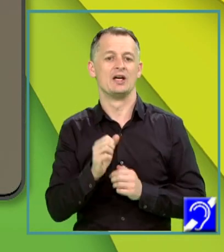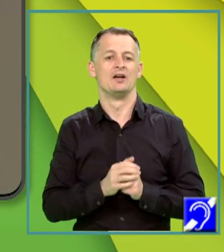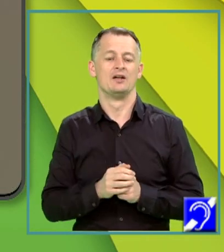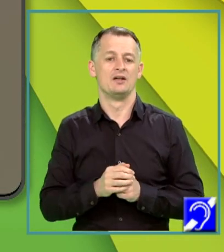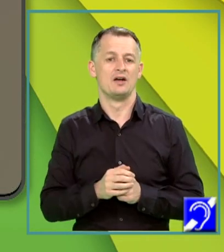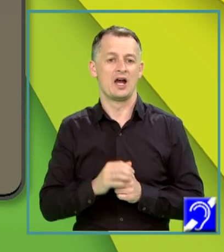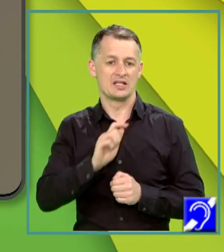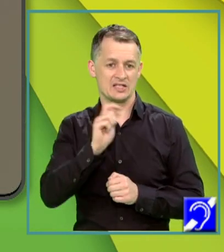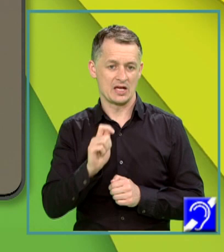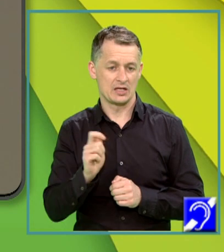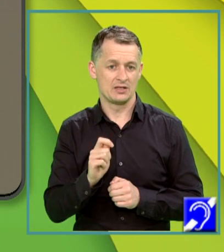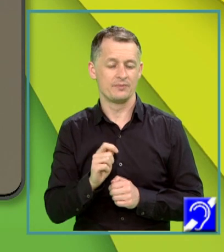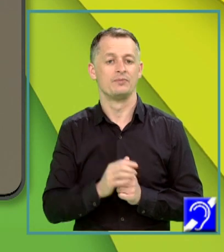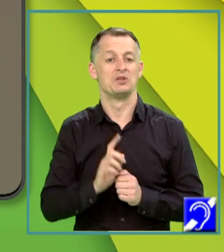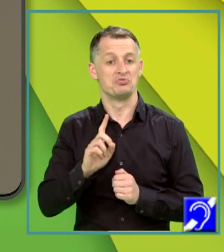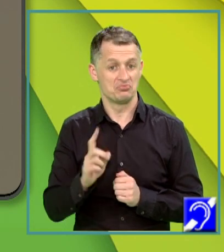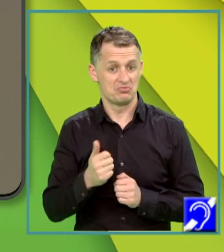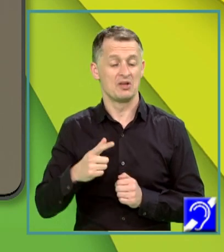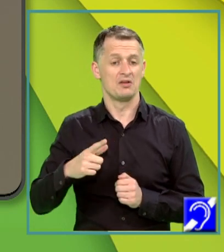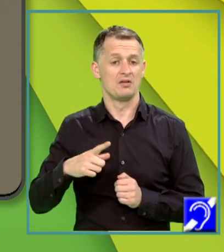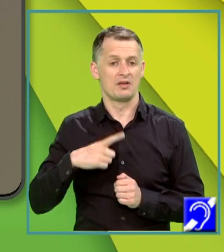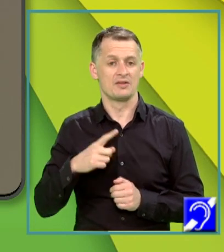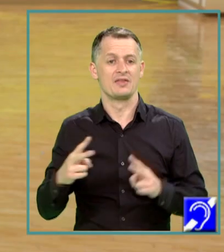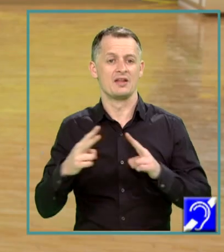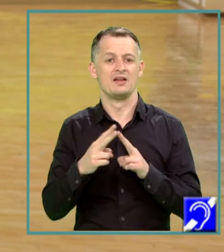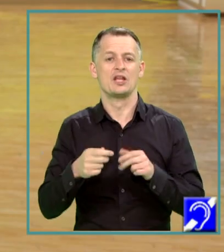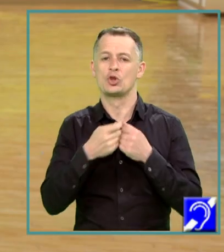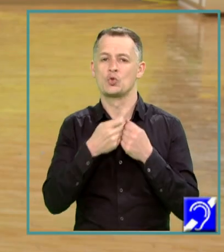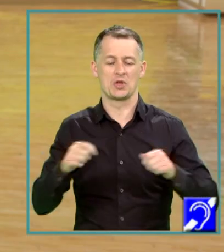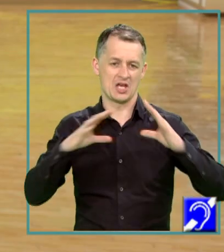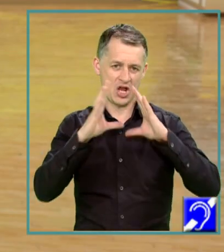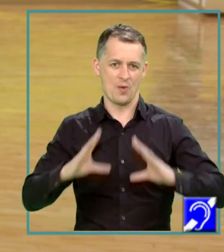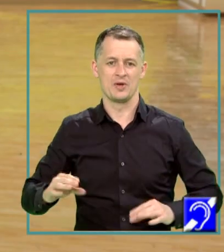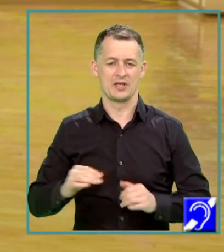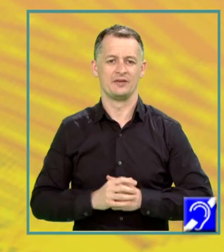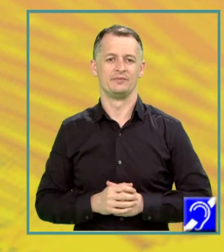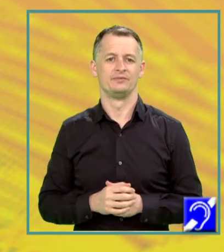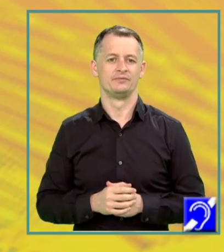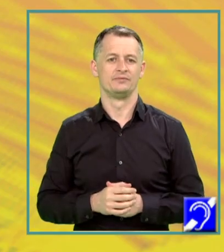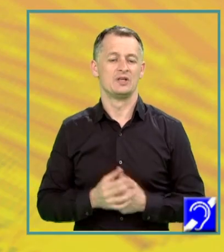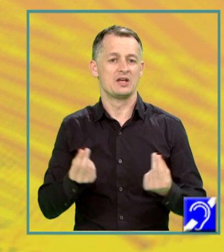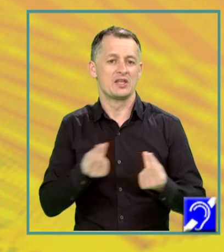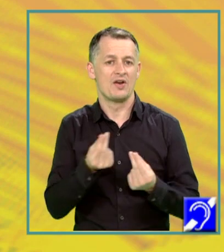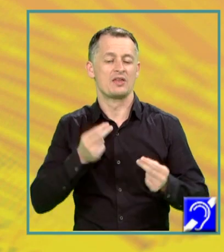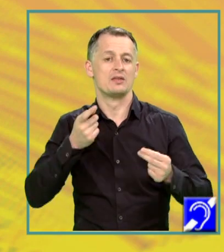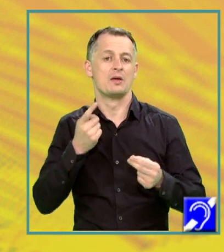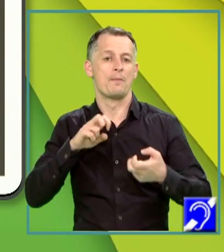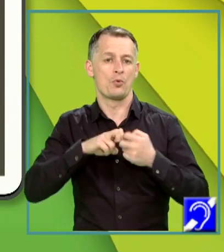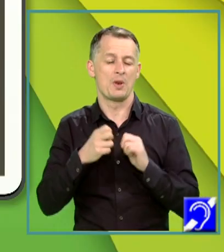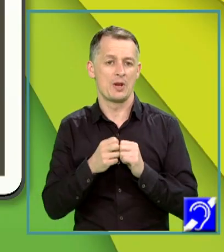cu mici excepții de la sunt întâlnite pe întreg teritoriul țării câteva dintre problemele agriculturii românești